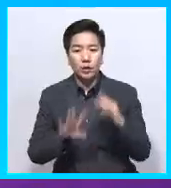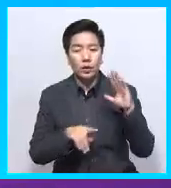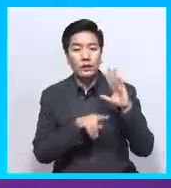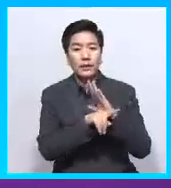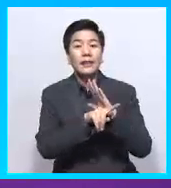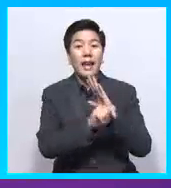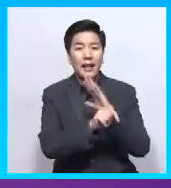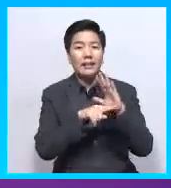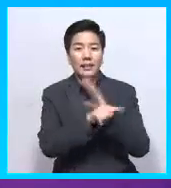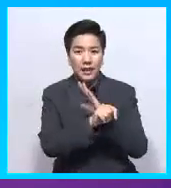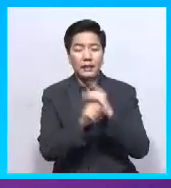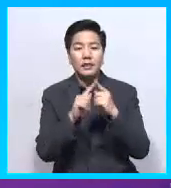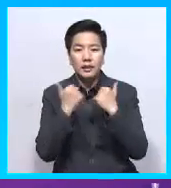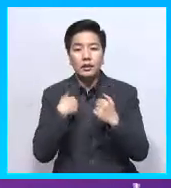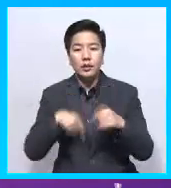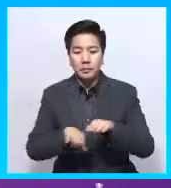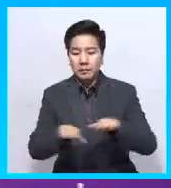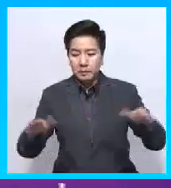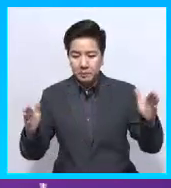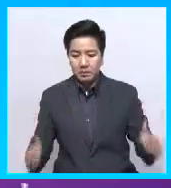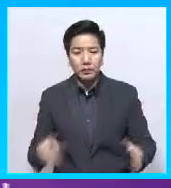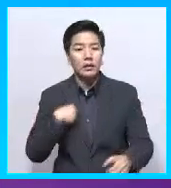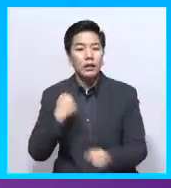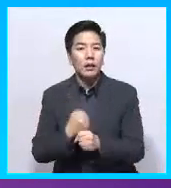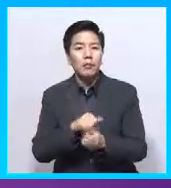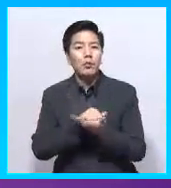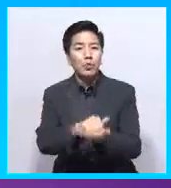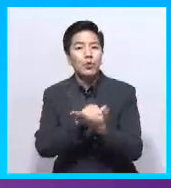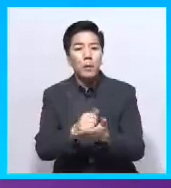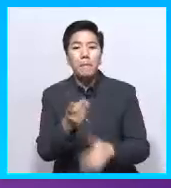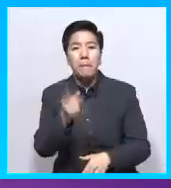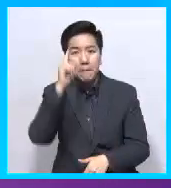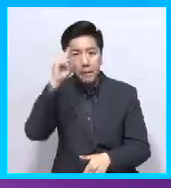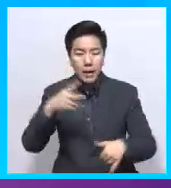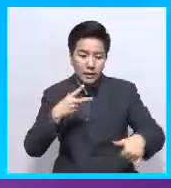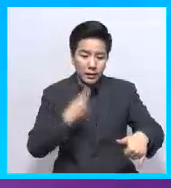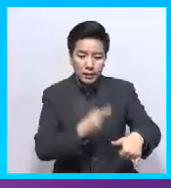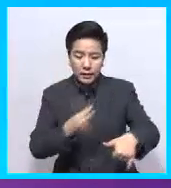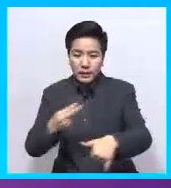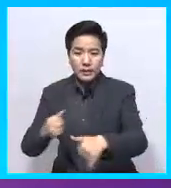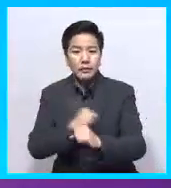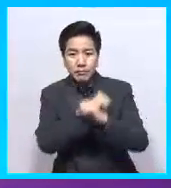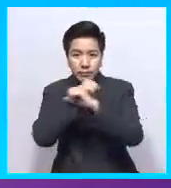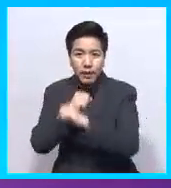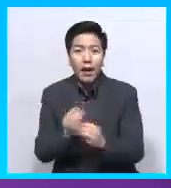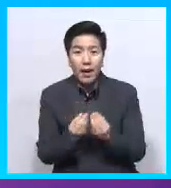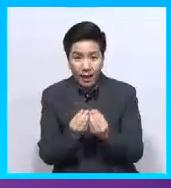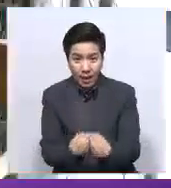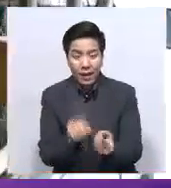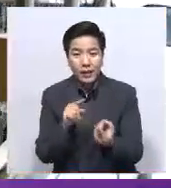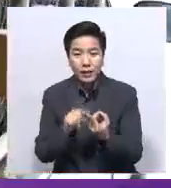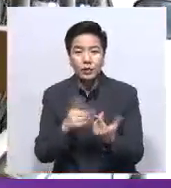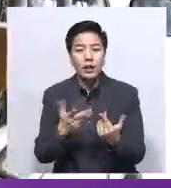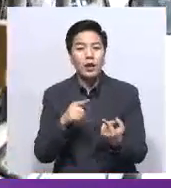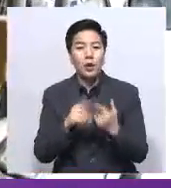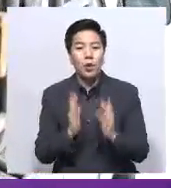ราดนะคะที่วันนี้ได้มีการตั้งโต๊ะค่ะให้บริการฉีดวัคซีนป้องกันโรคพิษสุนัขบ้าที่หน้าสำนักงานปศุสัตว์จังหวัดตราด